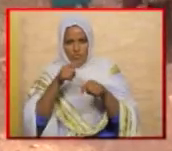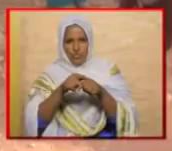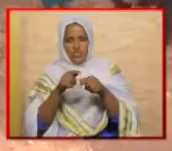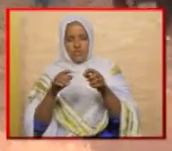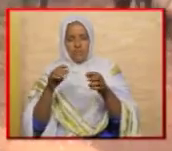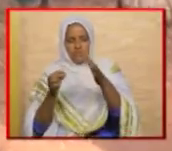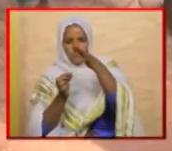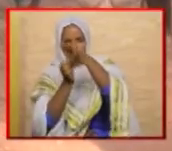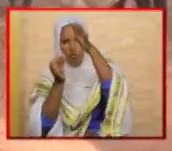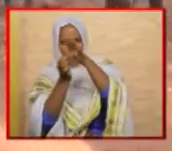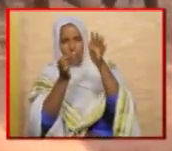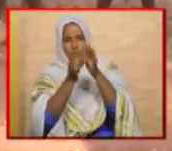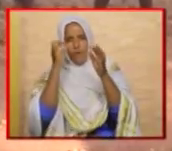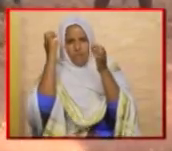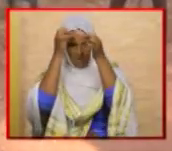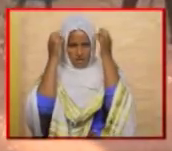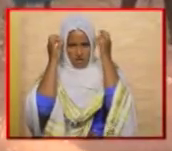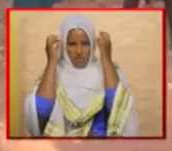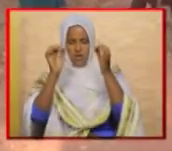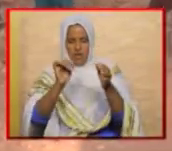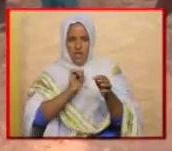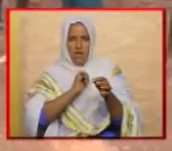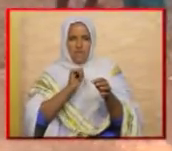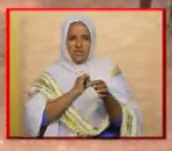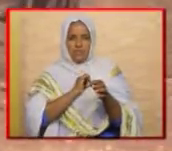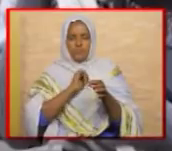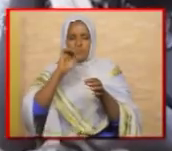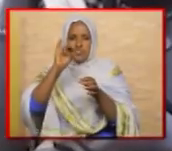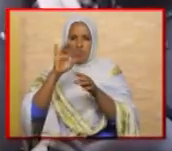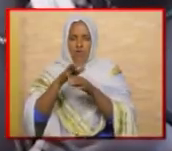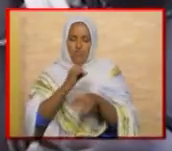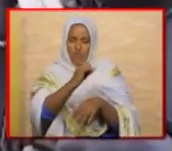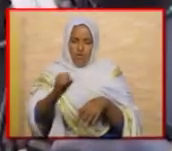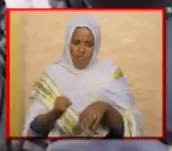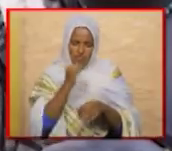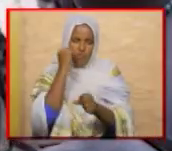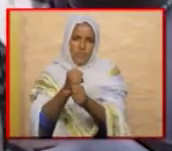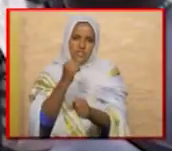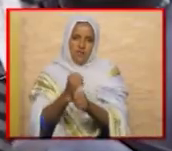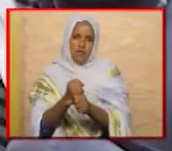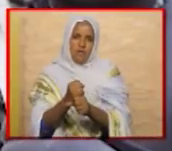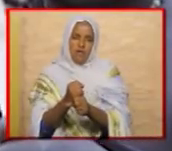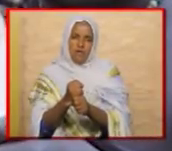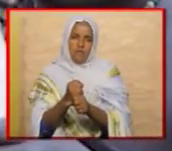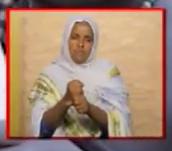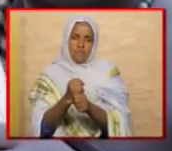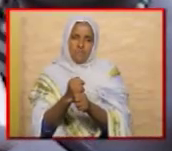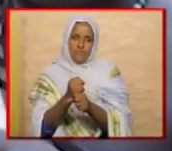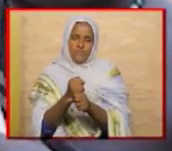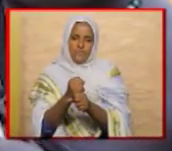ለግሮቼ ንቃቃት እሾህ አሜኬላ ለራሴም ጭራሮ ገንፎውን ማብሰያ